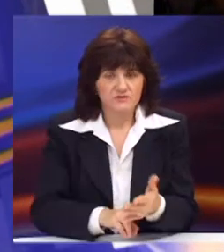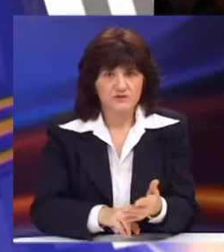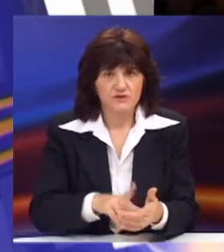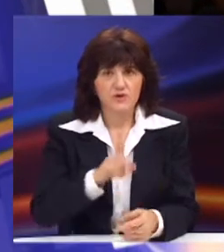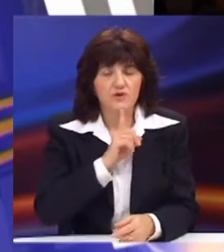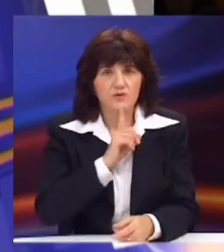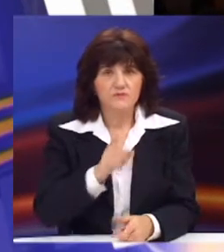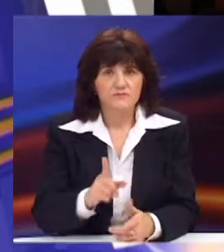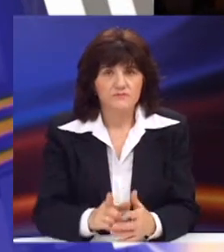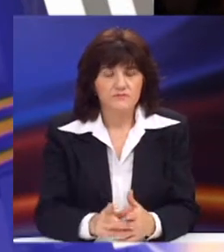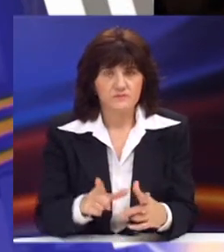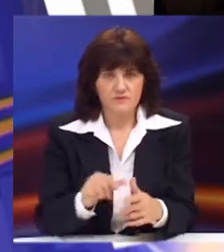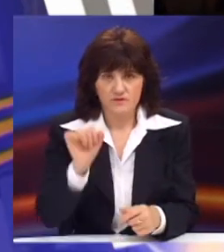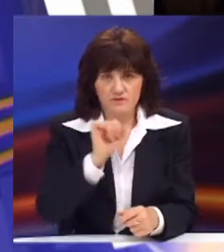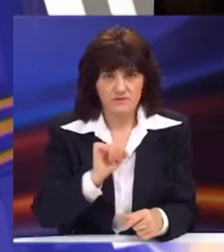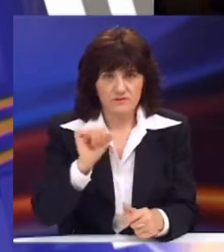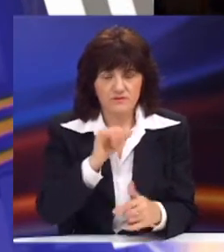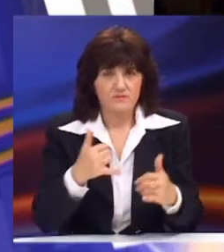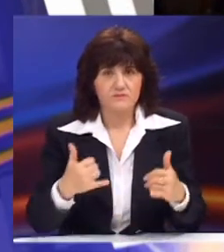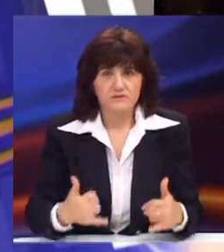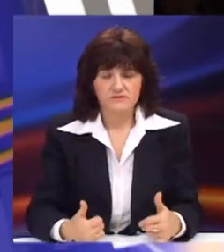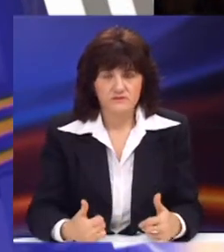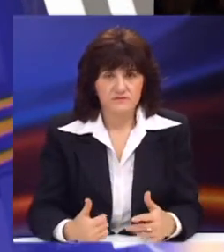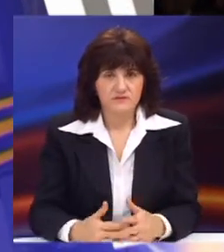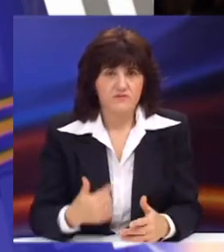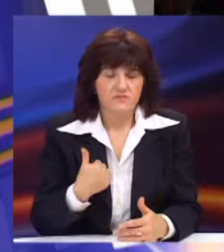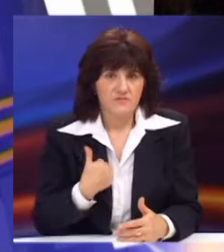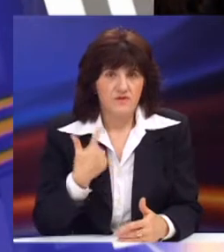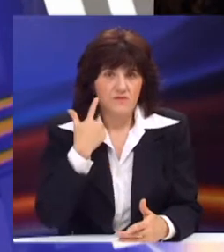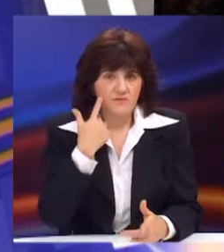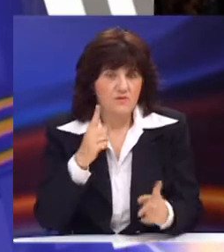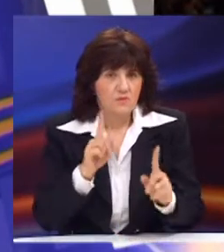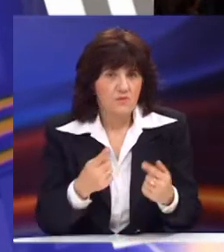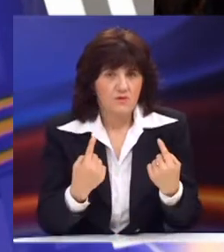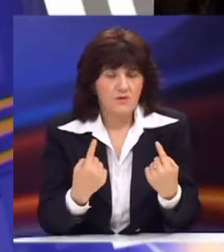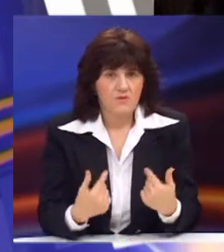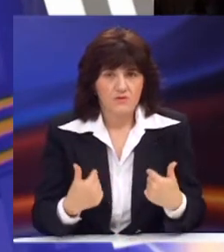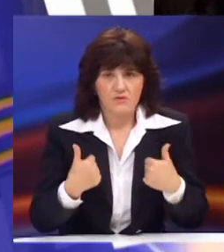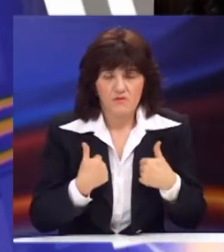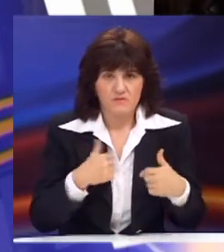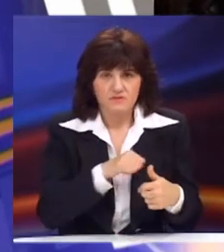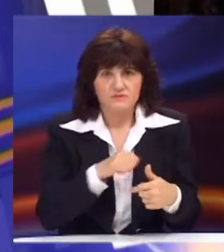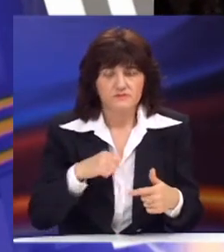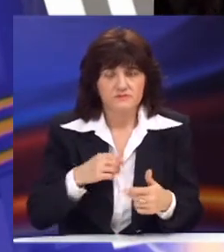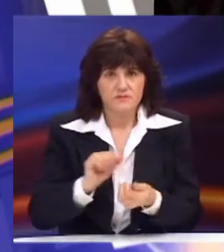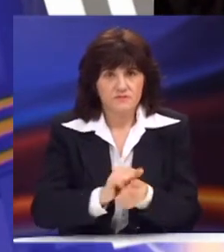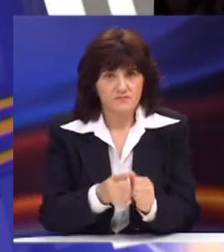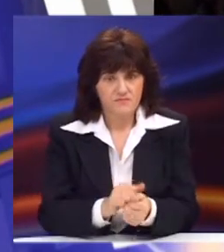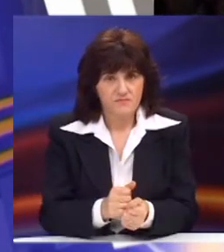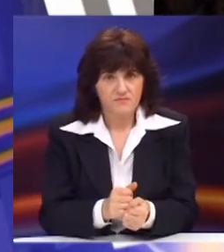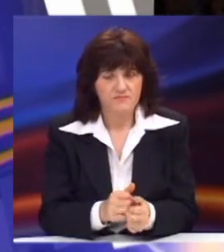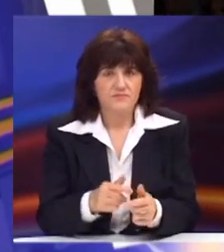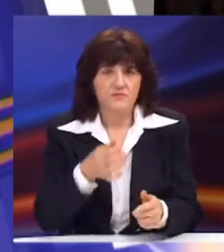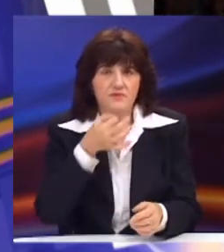neka rešenja koje su u Evropi standardizovana. Smatram da uvek mora da postoje određeni izuzeci od